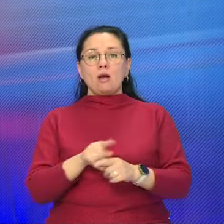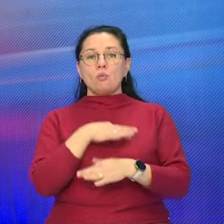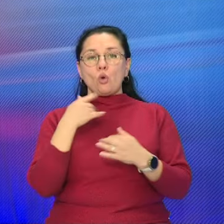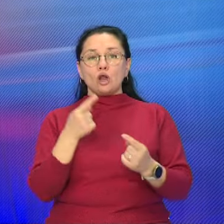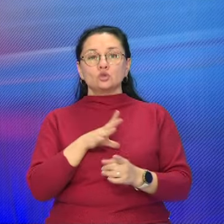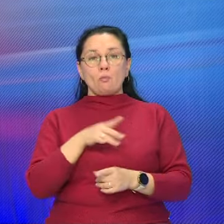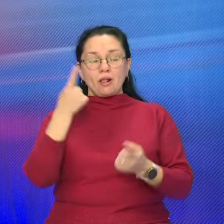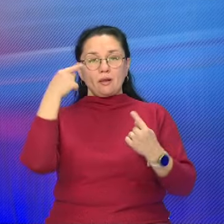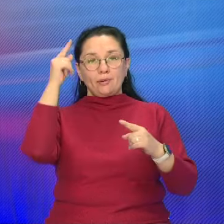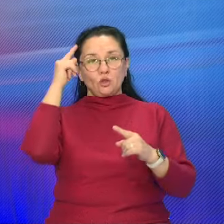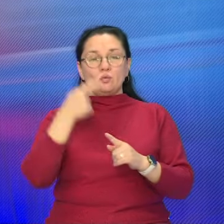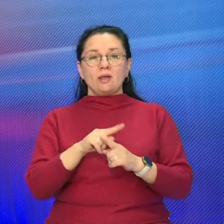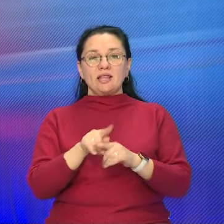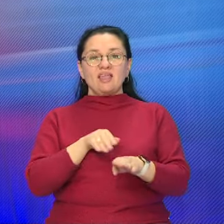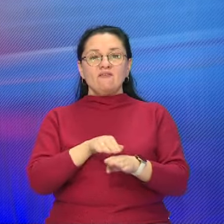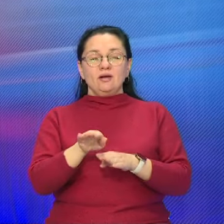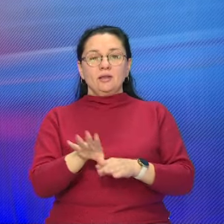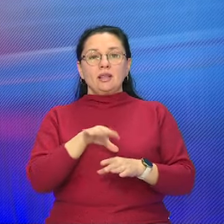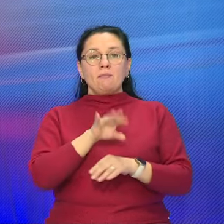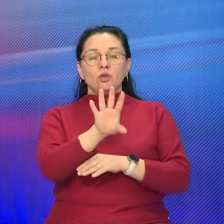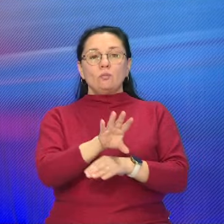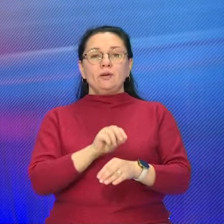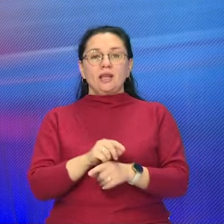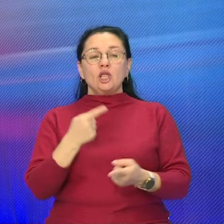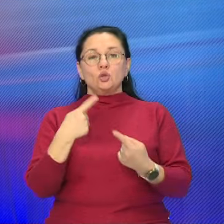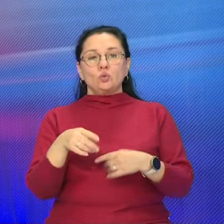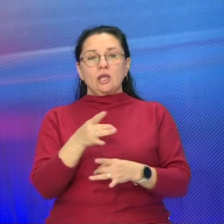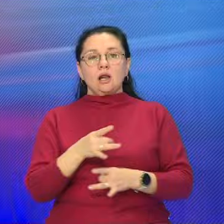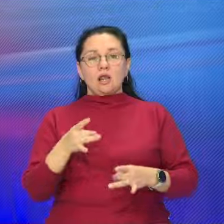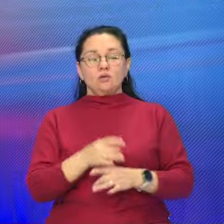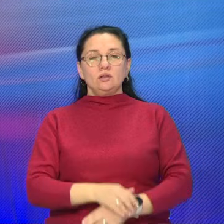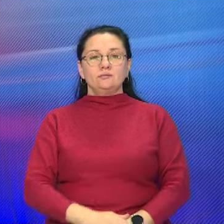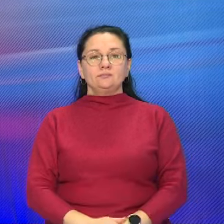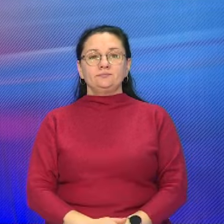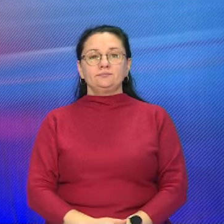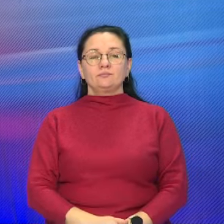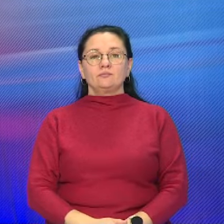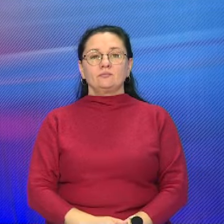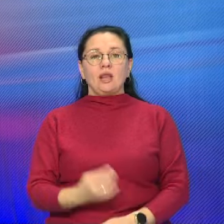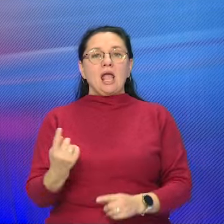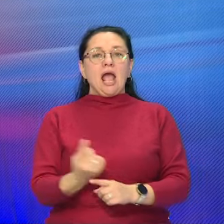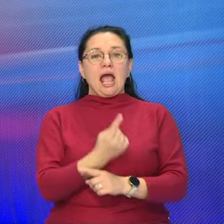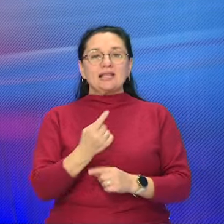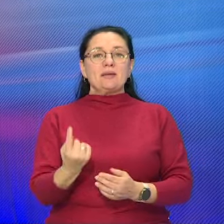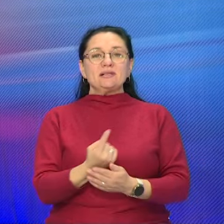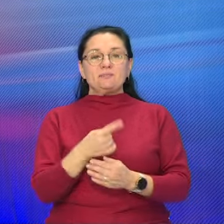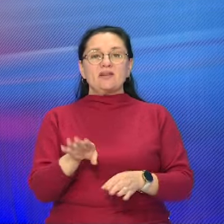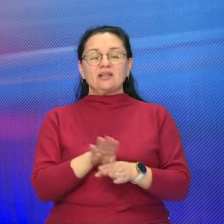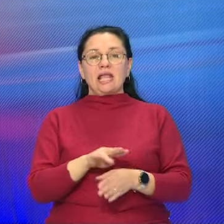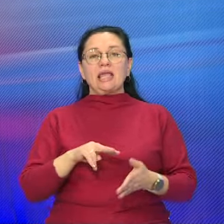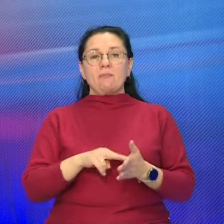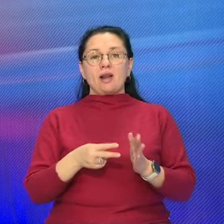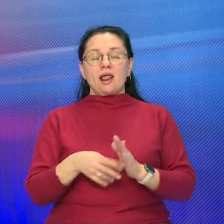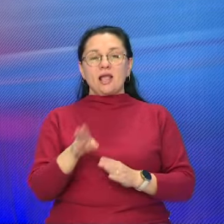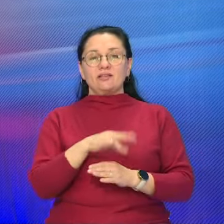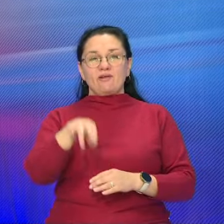рэалізавана ў прынёмані, потым перанялі і іншыя рэгіёны. Одним из первых таких проектов в